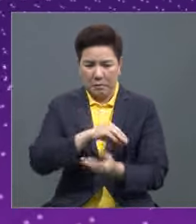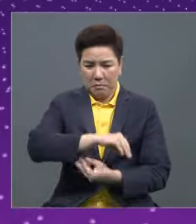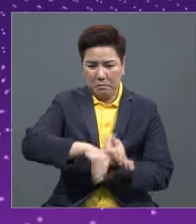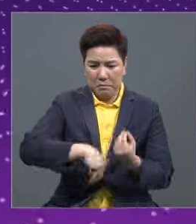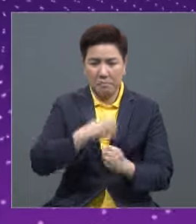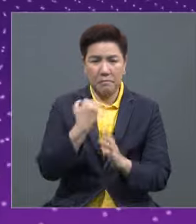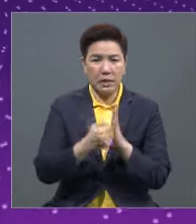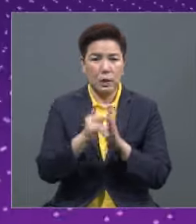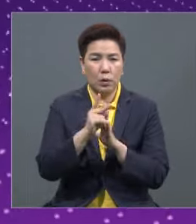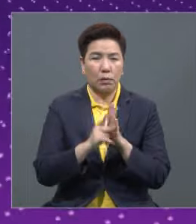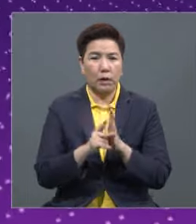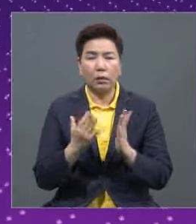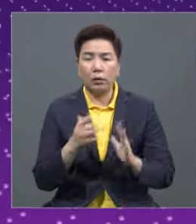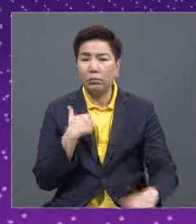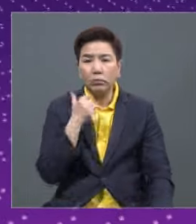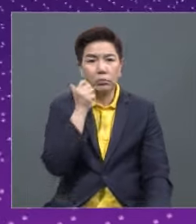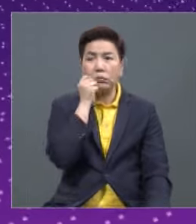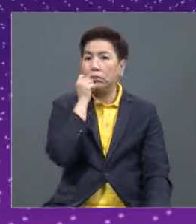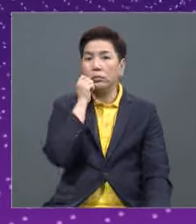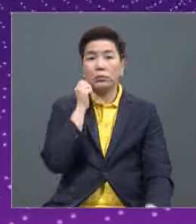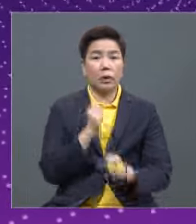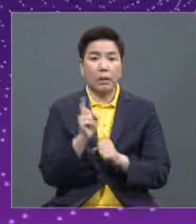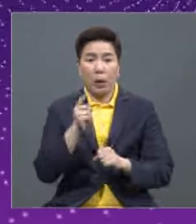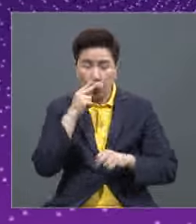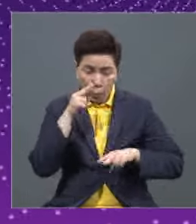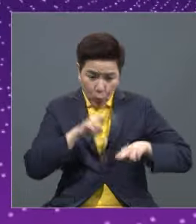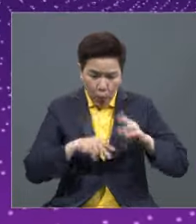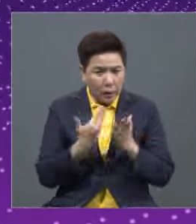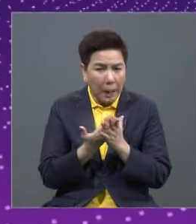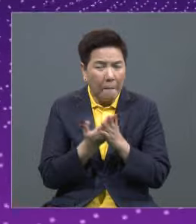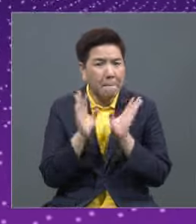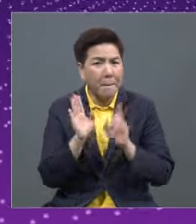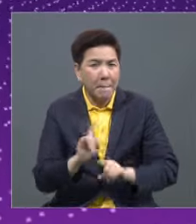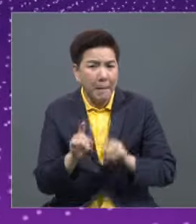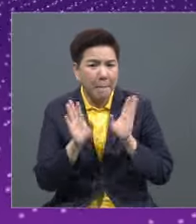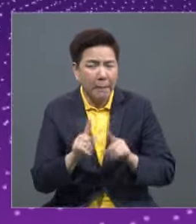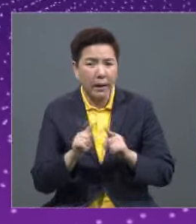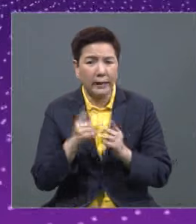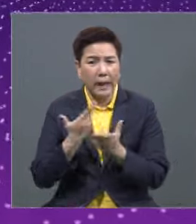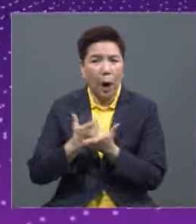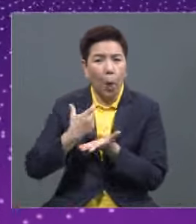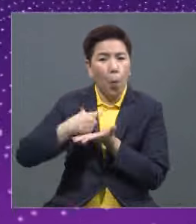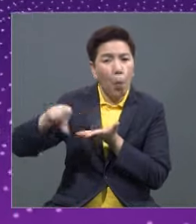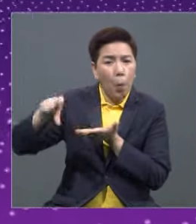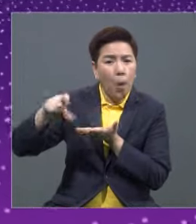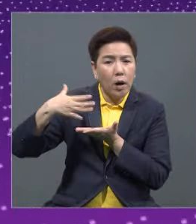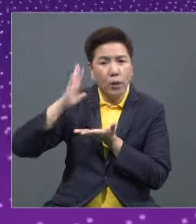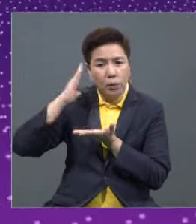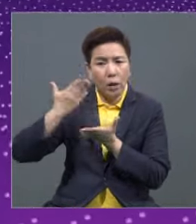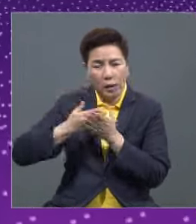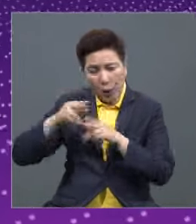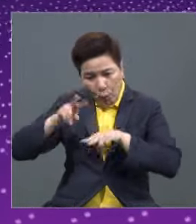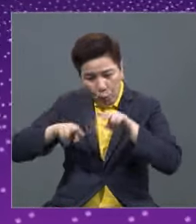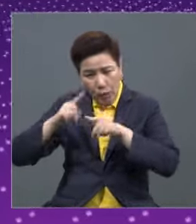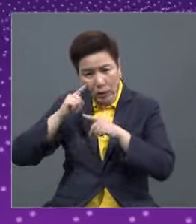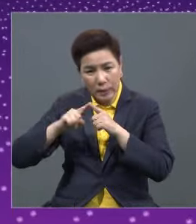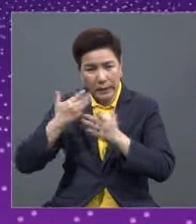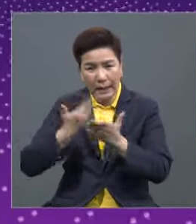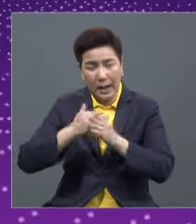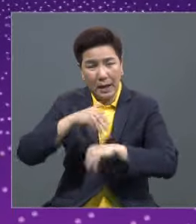มาอ๋อเอ๊ะทำยังไงล่ะต้องตรวจสอบเงินไงว่าที่มาของเงินเป็นยังไงให้โอนเงินไปให้แล้วก็จะได้มีการตรวจสอบว่าใน